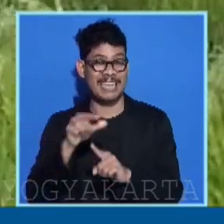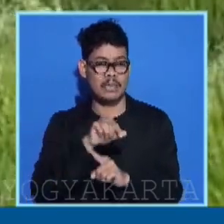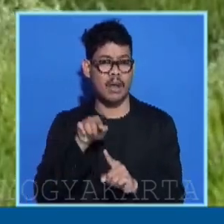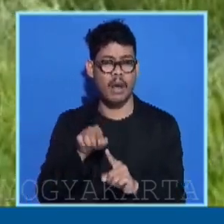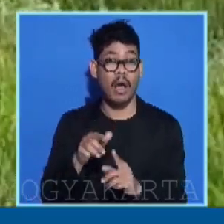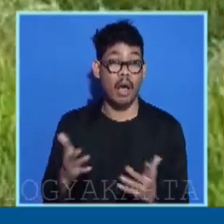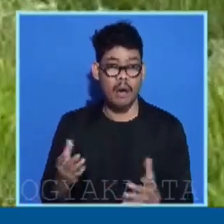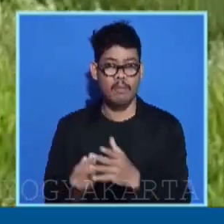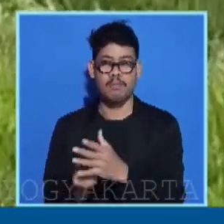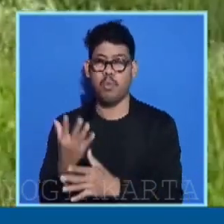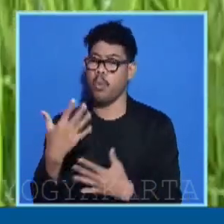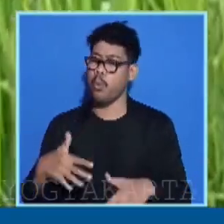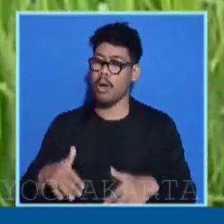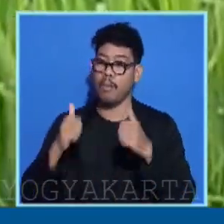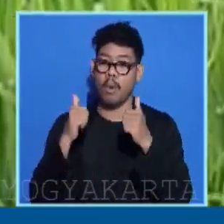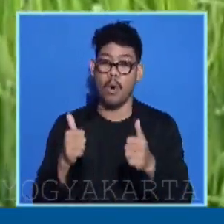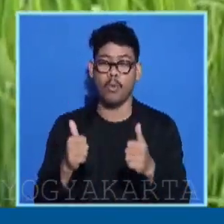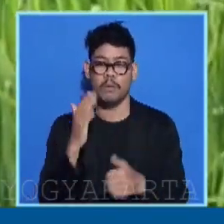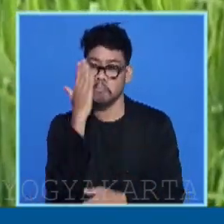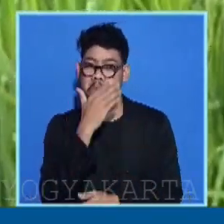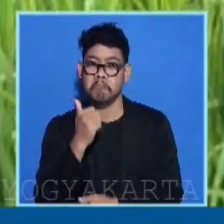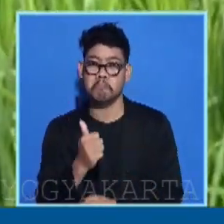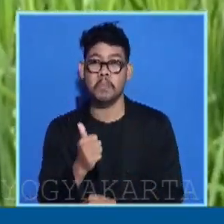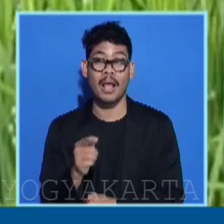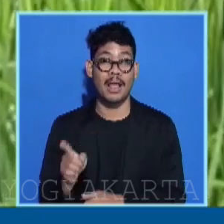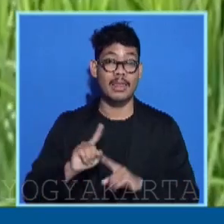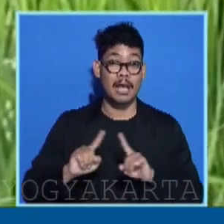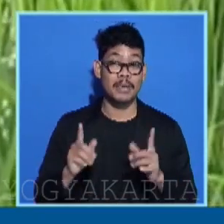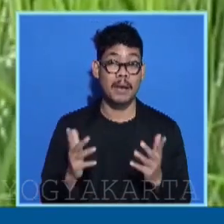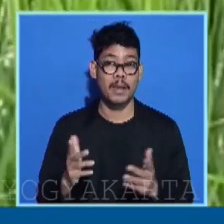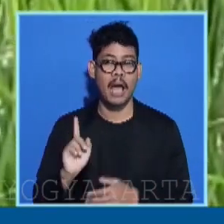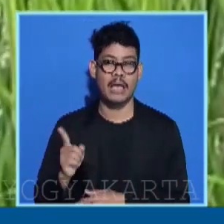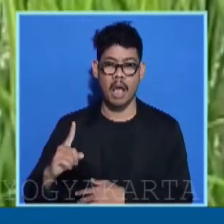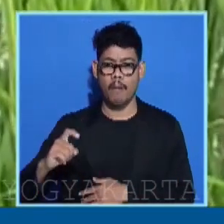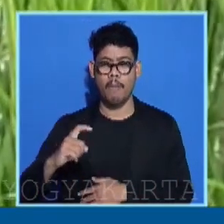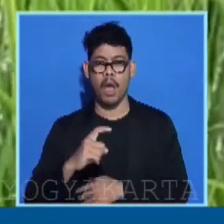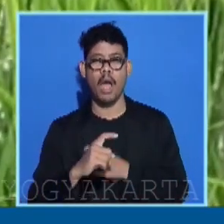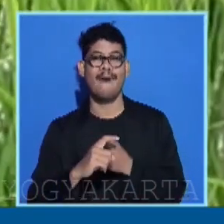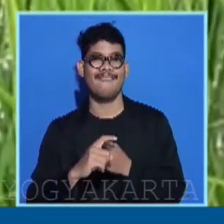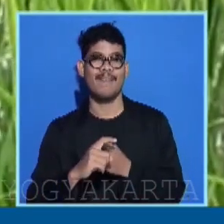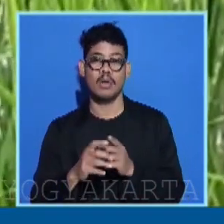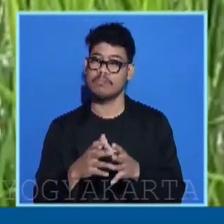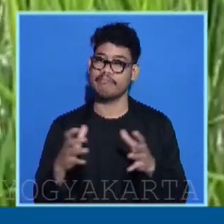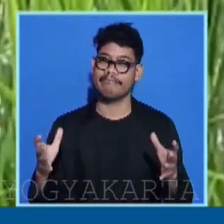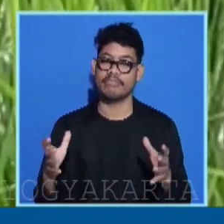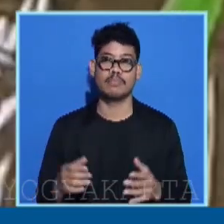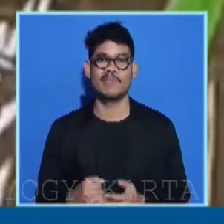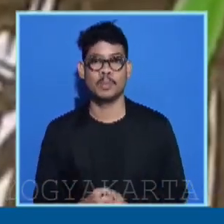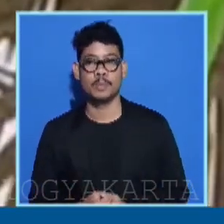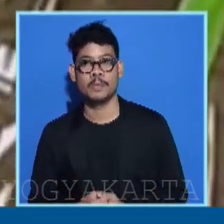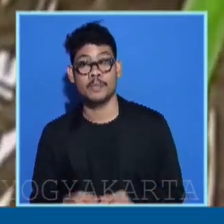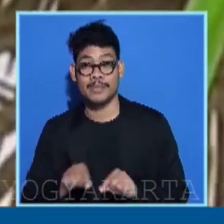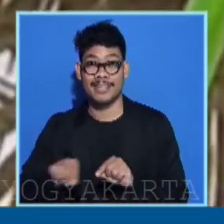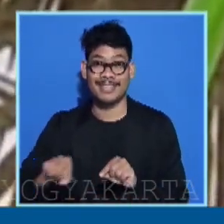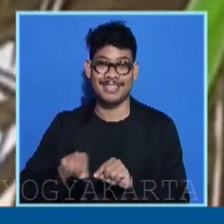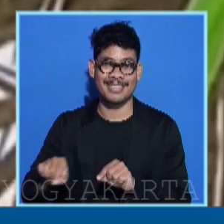subur Lan ijo roy-royo ananging kanyata Ugi dipun rebos wontenipun omo Ul Sabin ingkang dipun garap Menik mujudaken